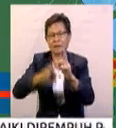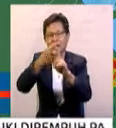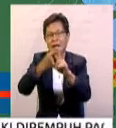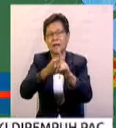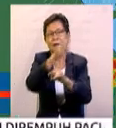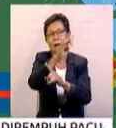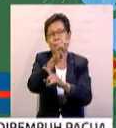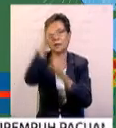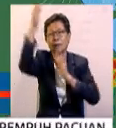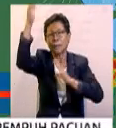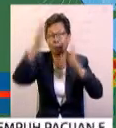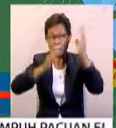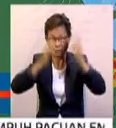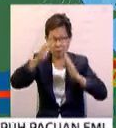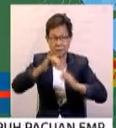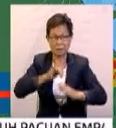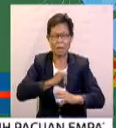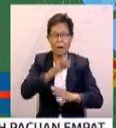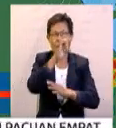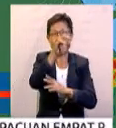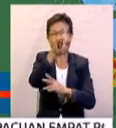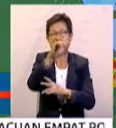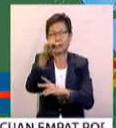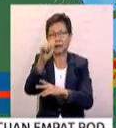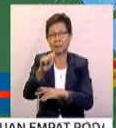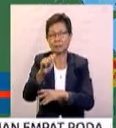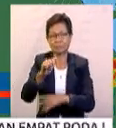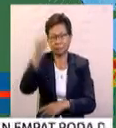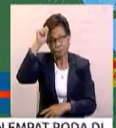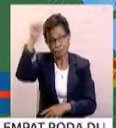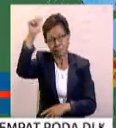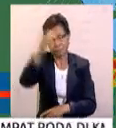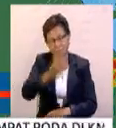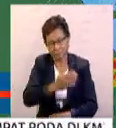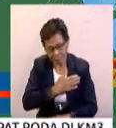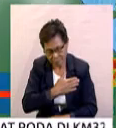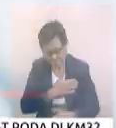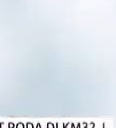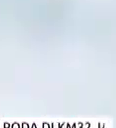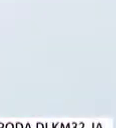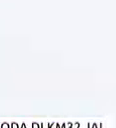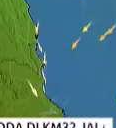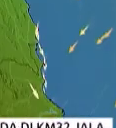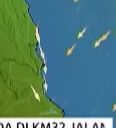dahulu dari Jabatan Meteorologi Malaysia. Saya Atika Marziah. Assalamualaikum dan salam sejahtera.